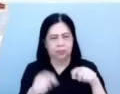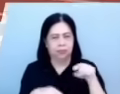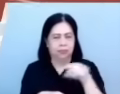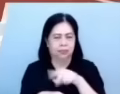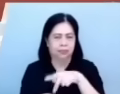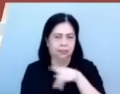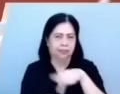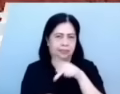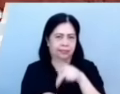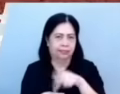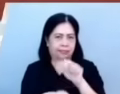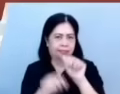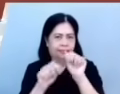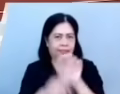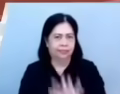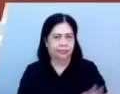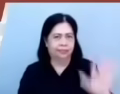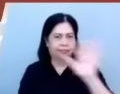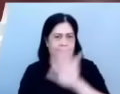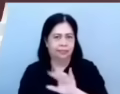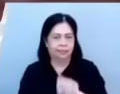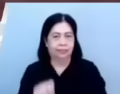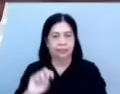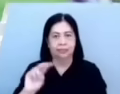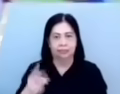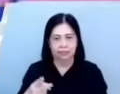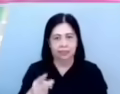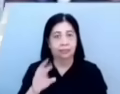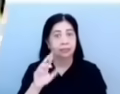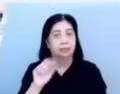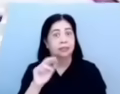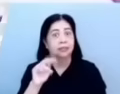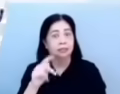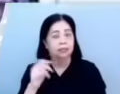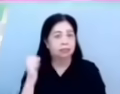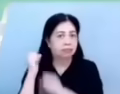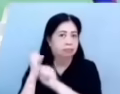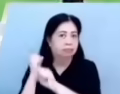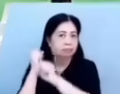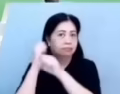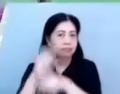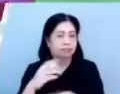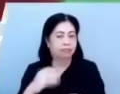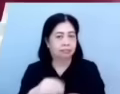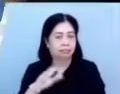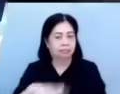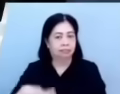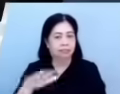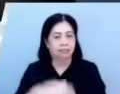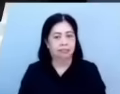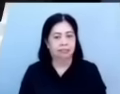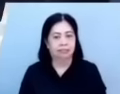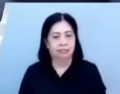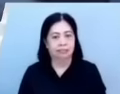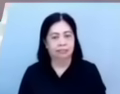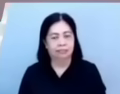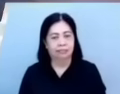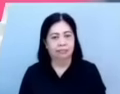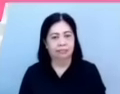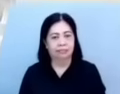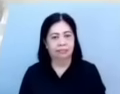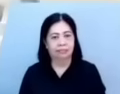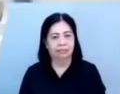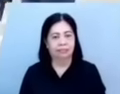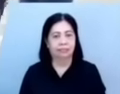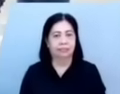at Asia. Kaya ikalawa na siya sa ranggo ng mga pole vaulter sa daigdig. Ang ating Gilas